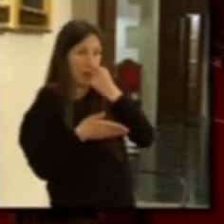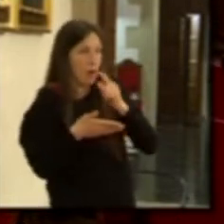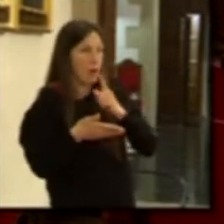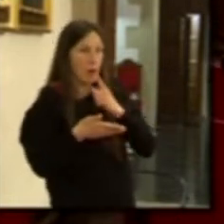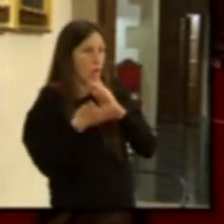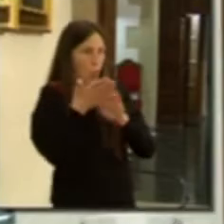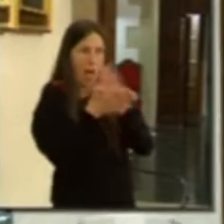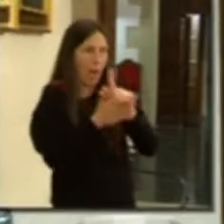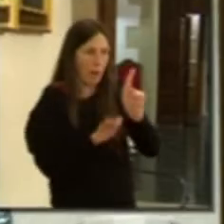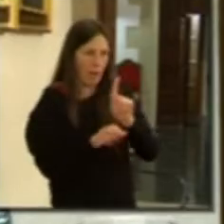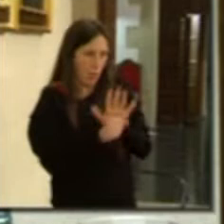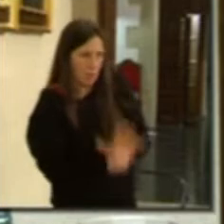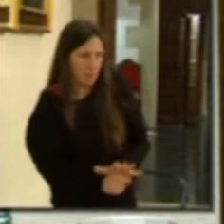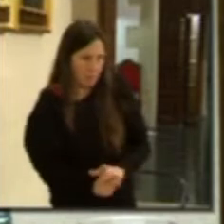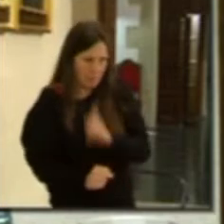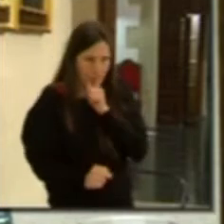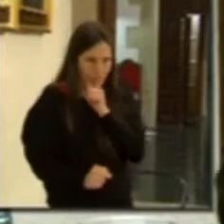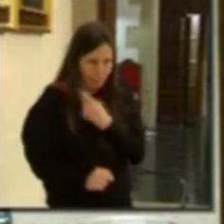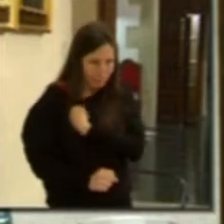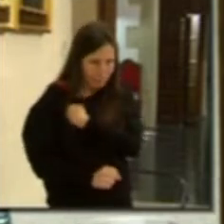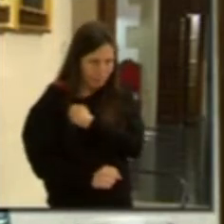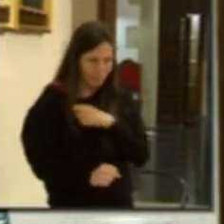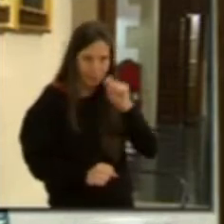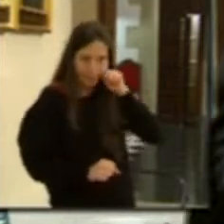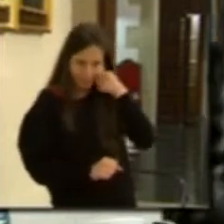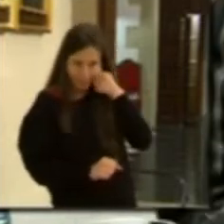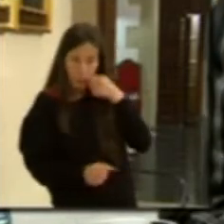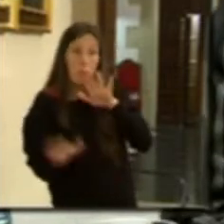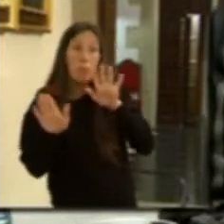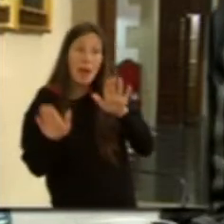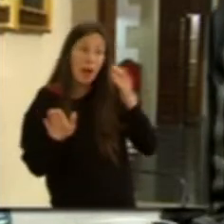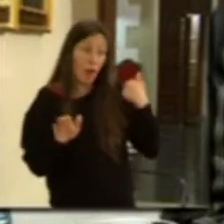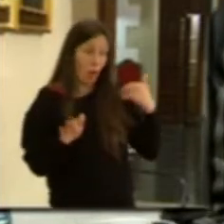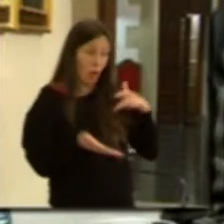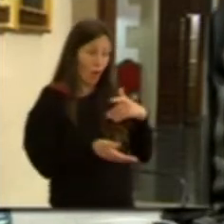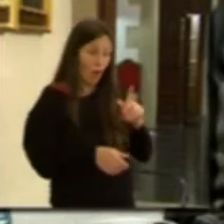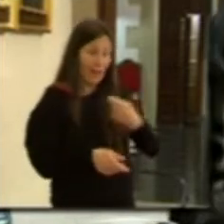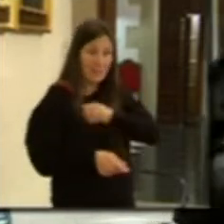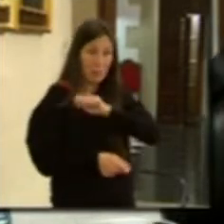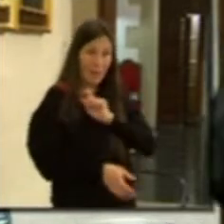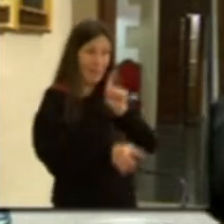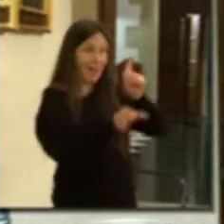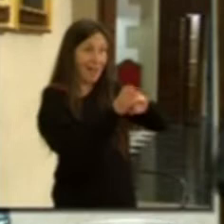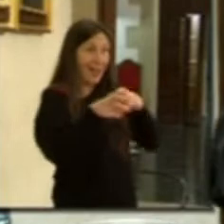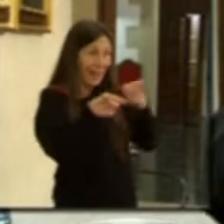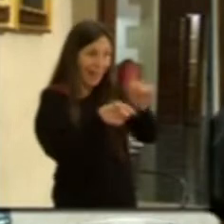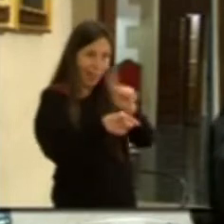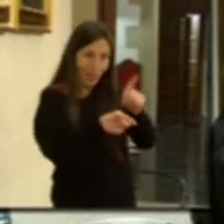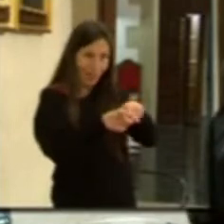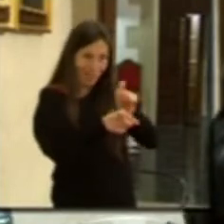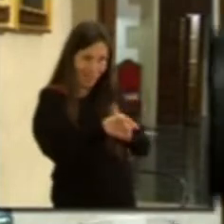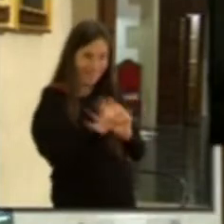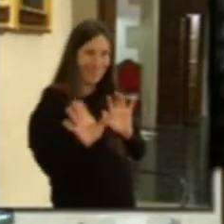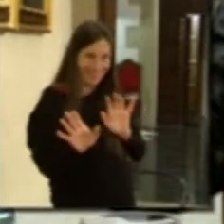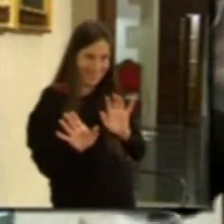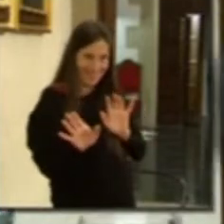parlaven. En canvi, la premsa espanyola, Espanya era un país, com sabeu, que no va participar d'aquesta guerra, i sortia més informació.